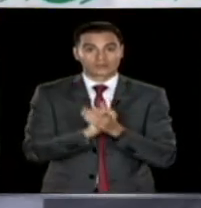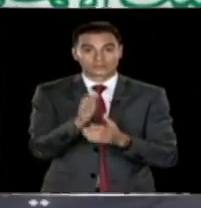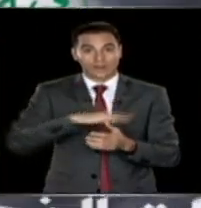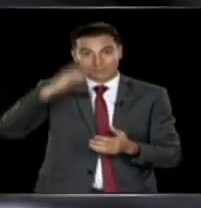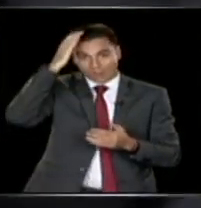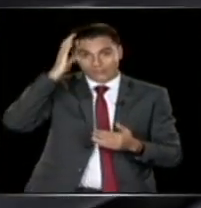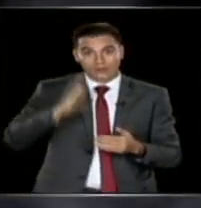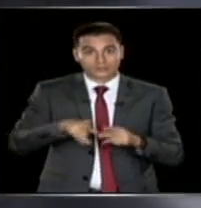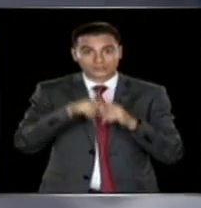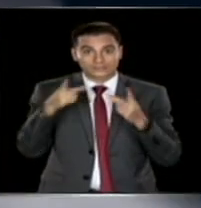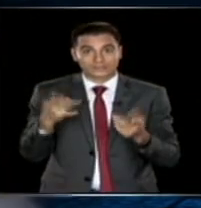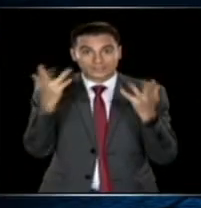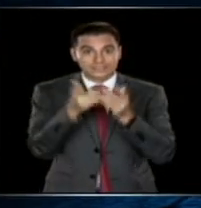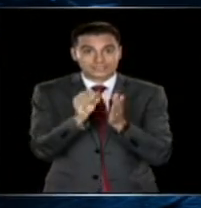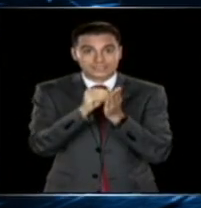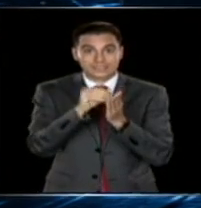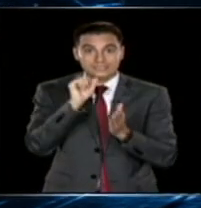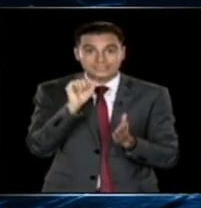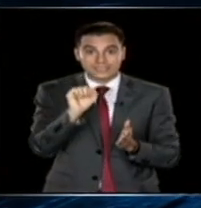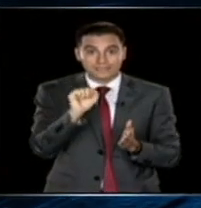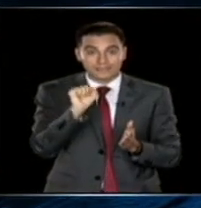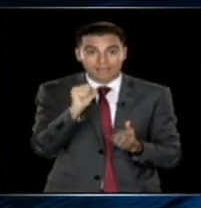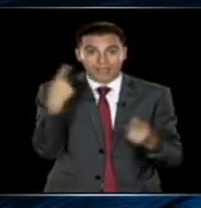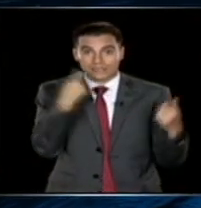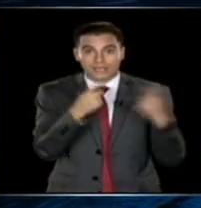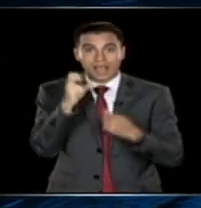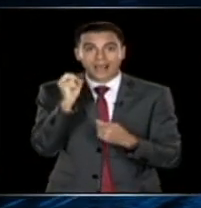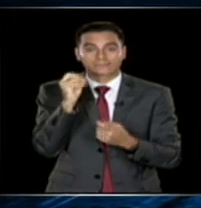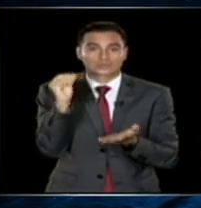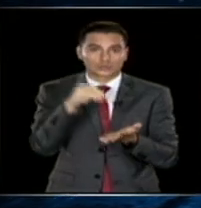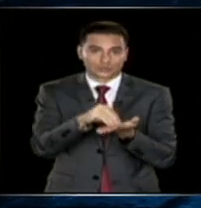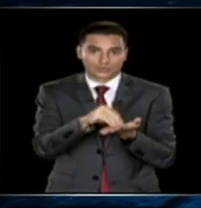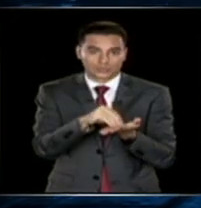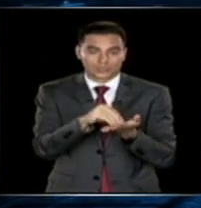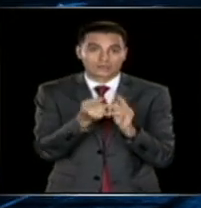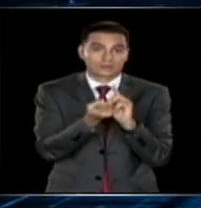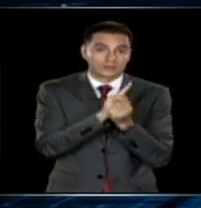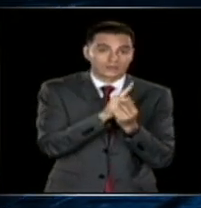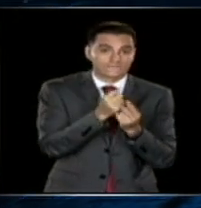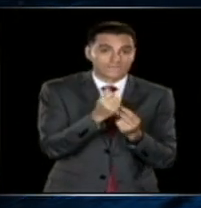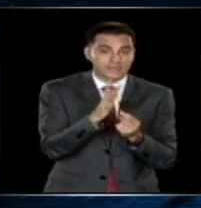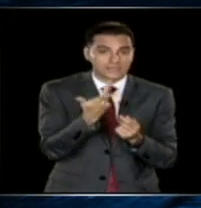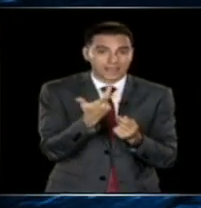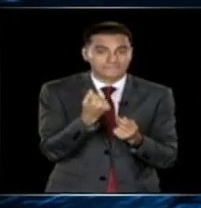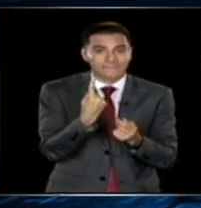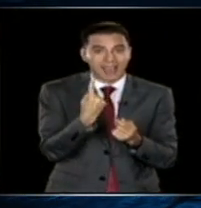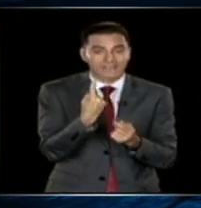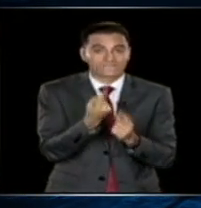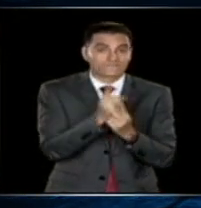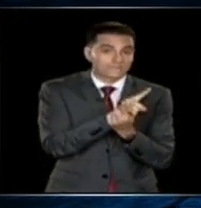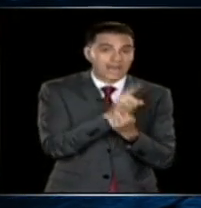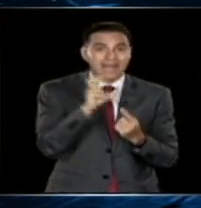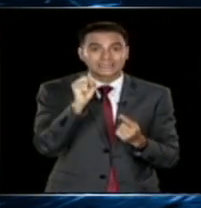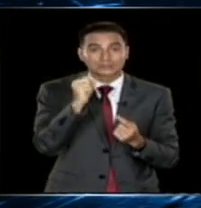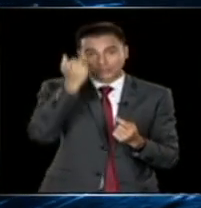وبكده أصحابنا العباقرة قادرون باختلاف جمعوا 25 نقطة في فقرة ضربات الجزاء، وكل نقطة بألف